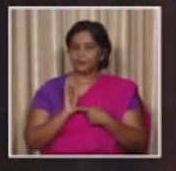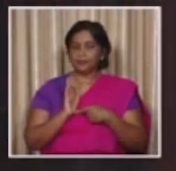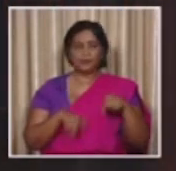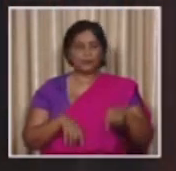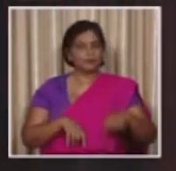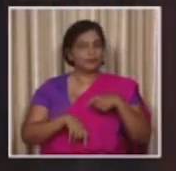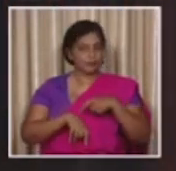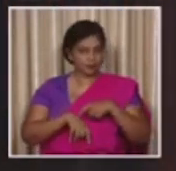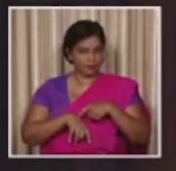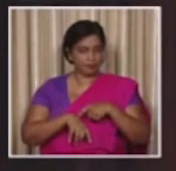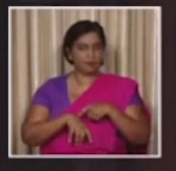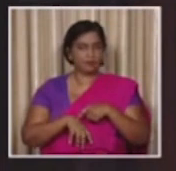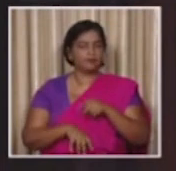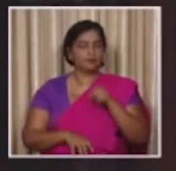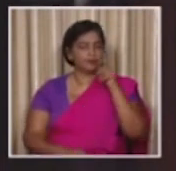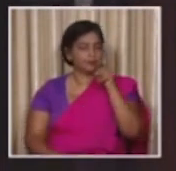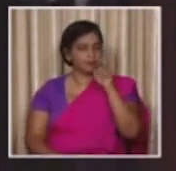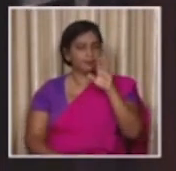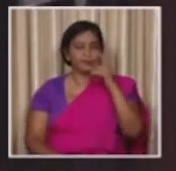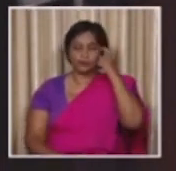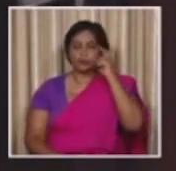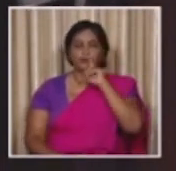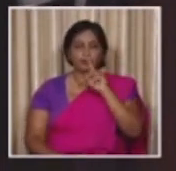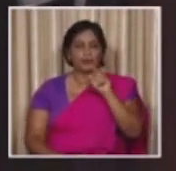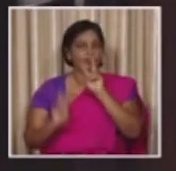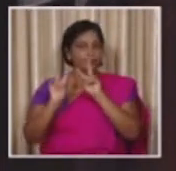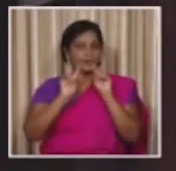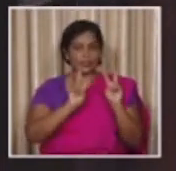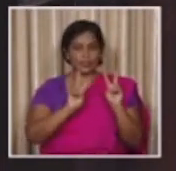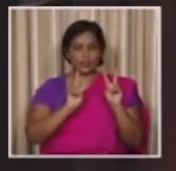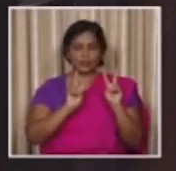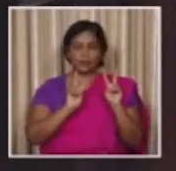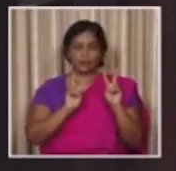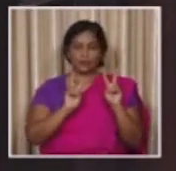මේ වෙලාවේදී ඔබතුමාට සිහිපත් කරනවා 22